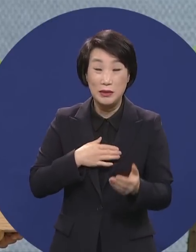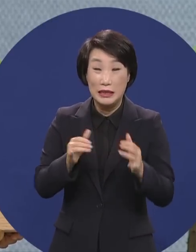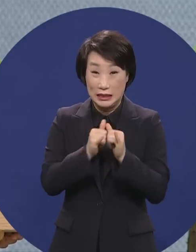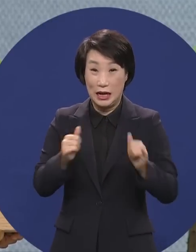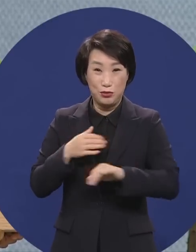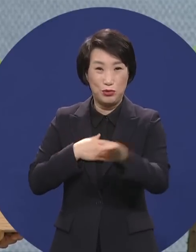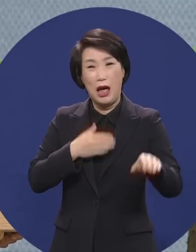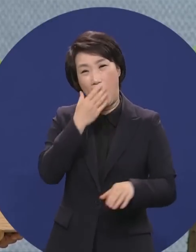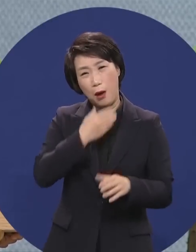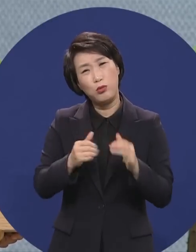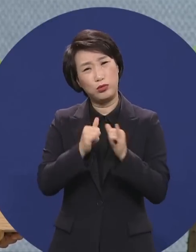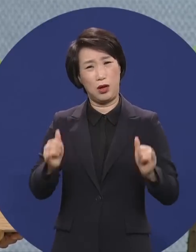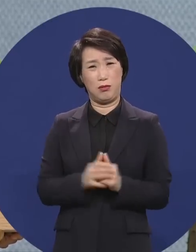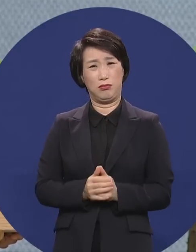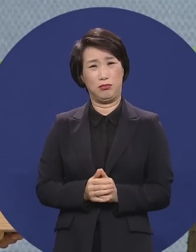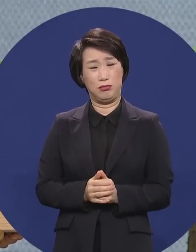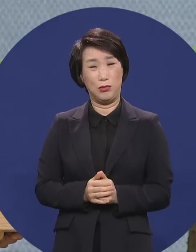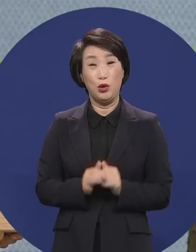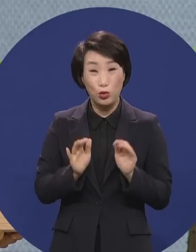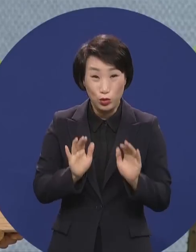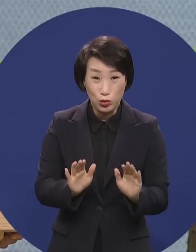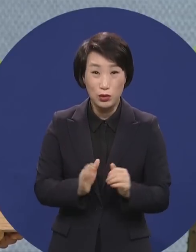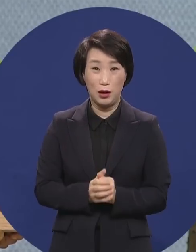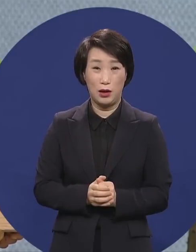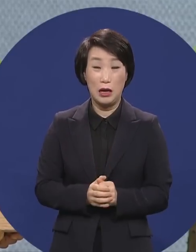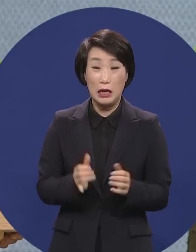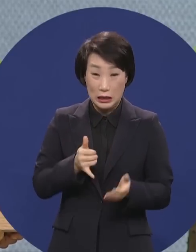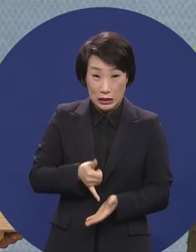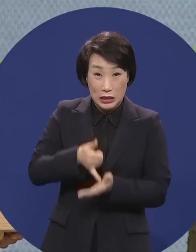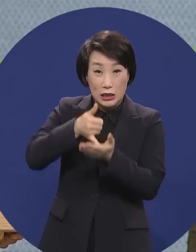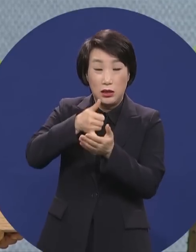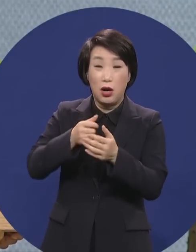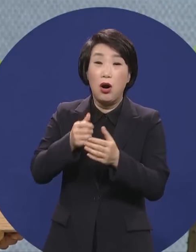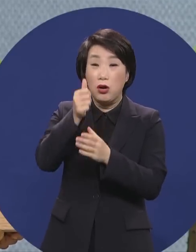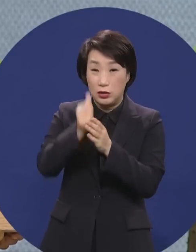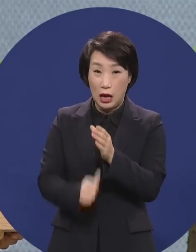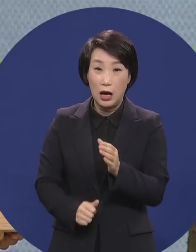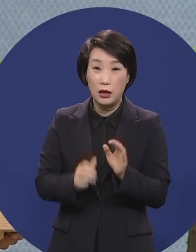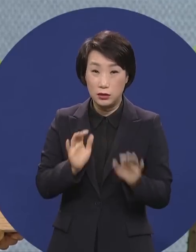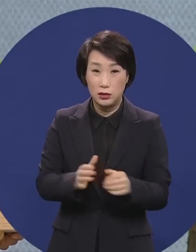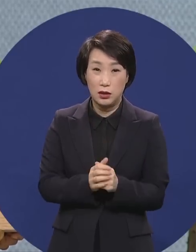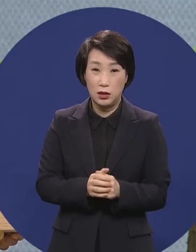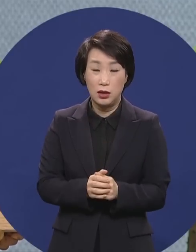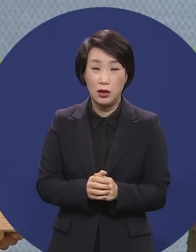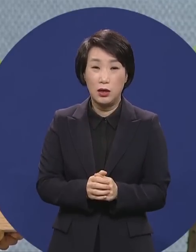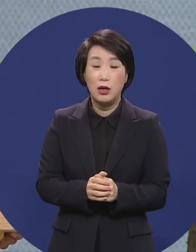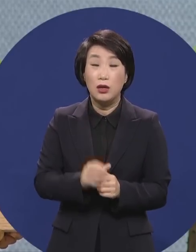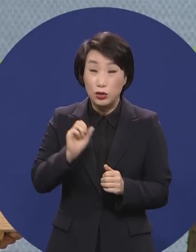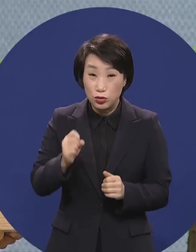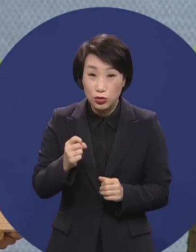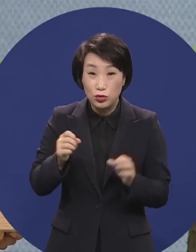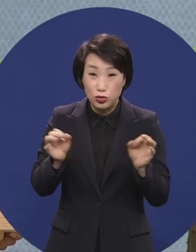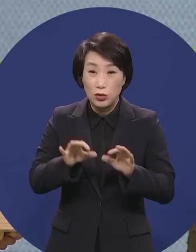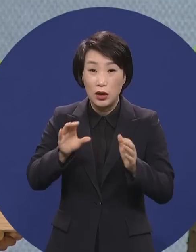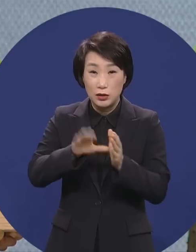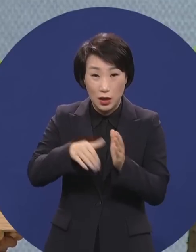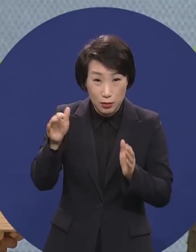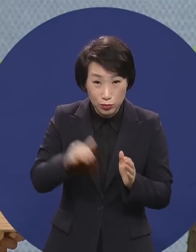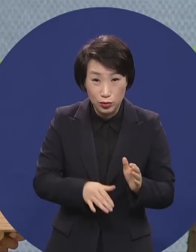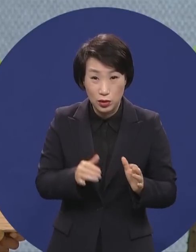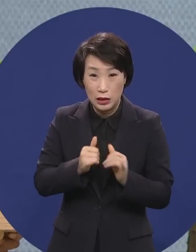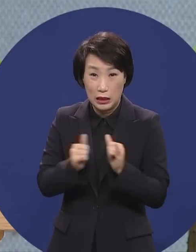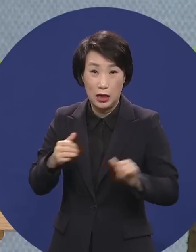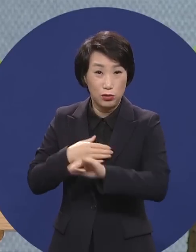행복한 사람들이었어요. 그러나 인격적 타락이 오는 순간부터